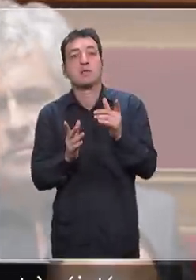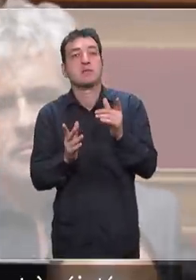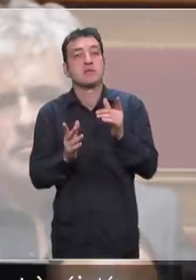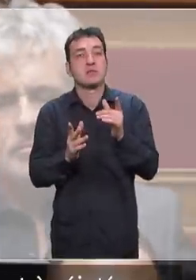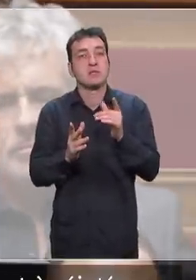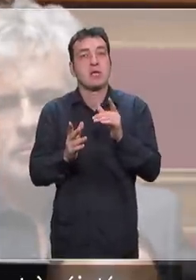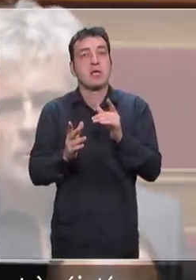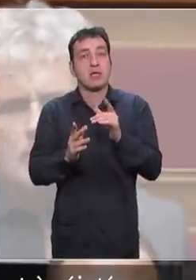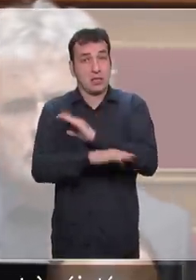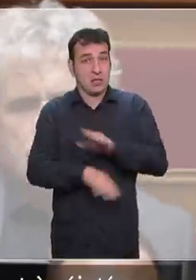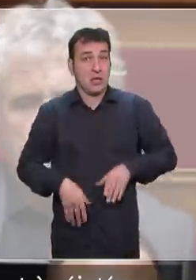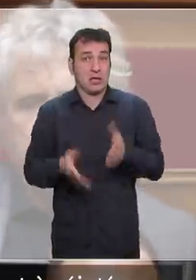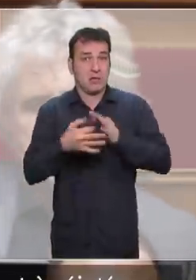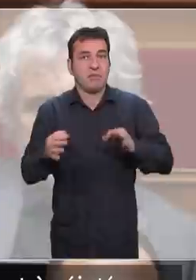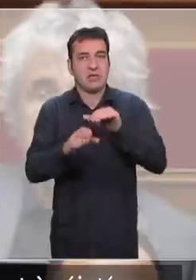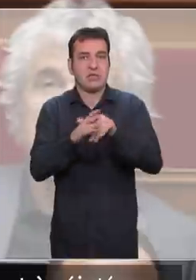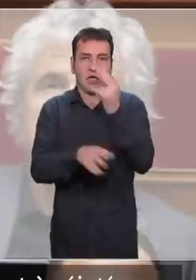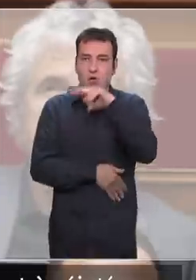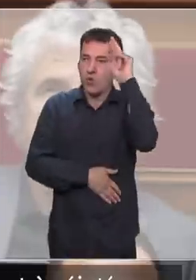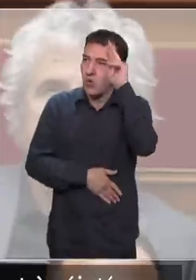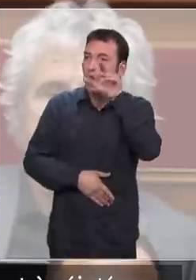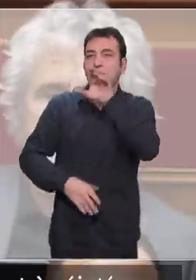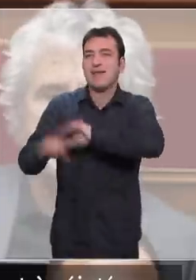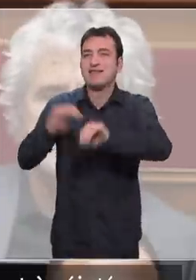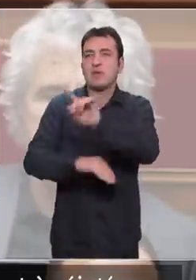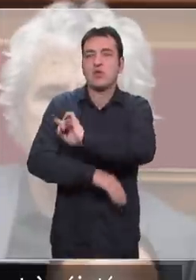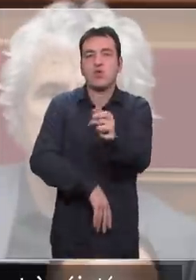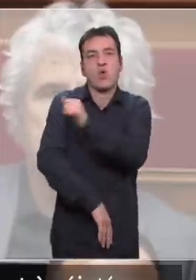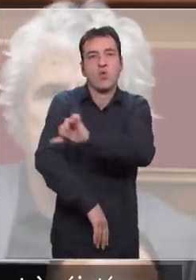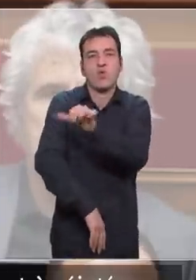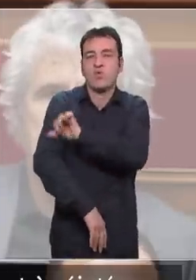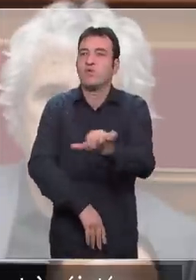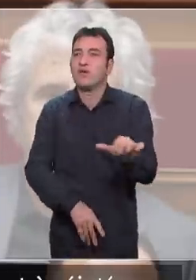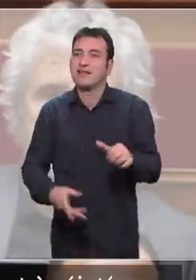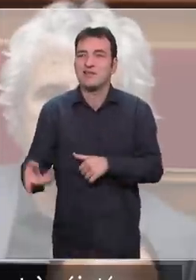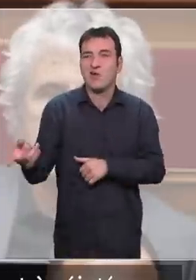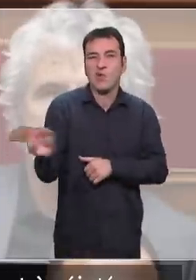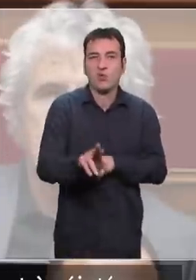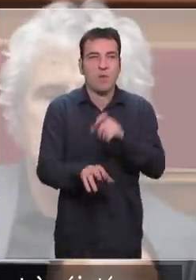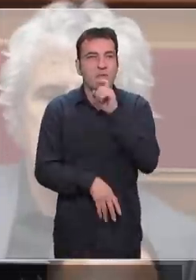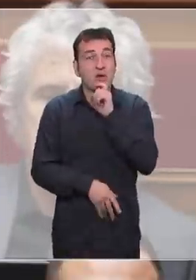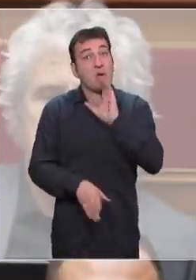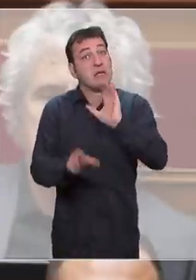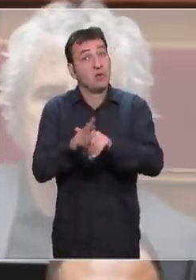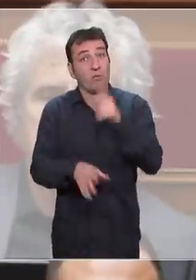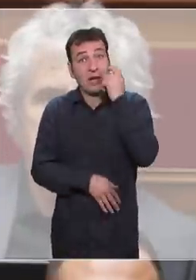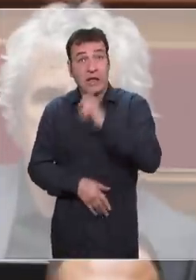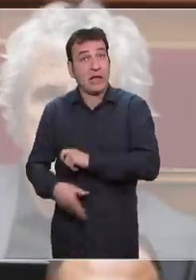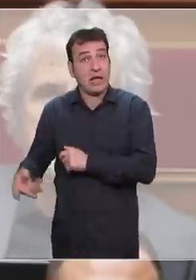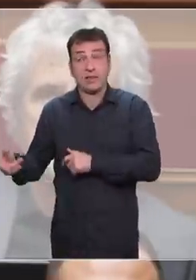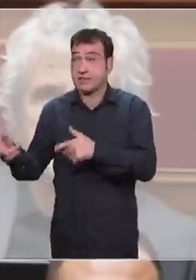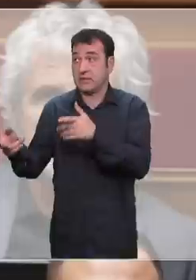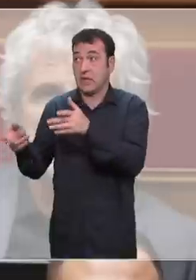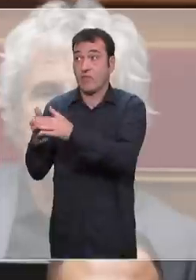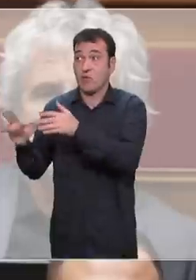à n'avoir toujours pas réintégré les soignants non vaccinés. Même la Grèce va les réintégrer avant le 1er